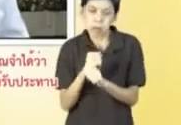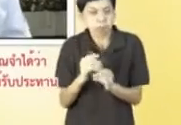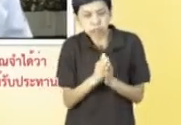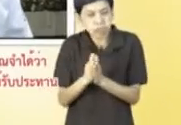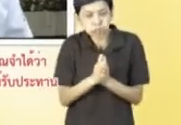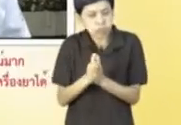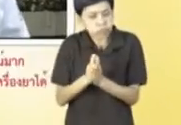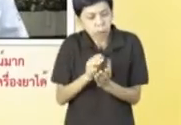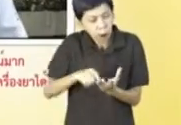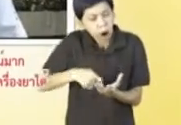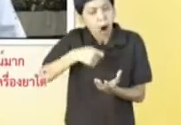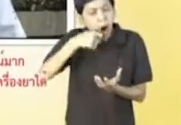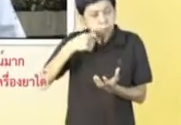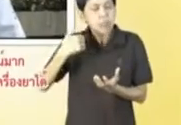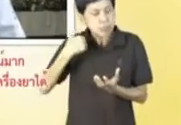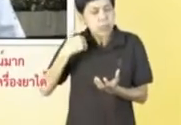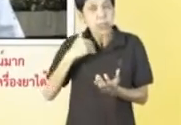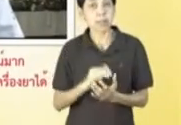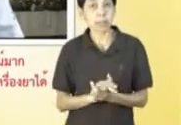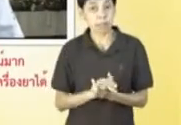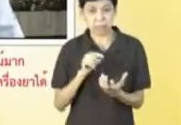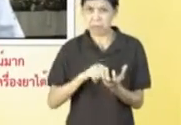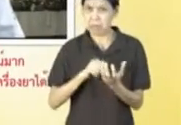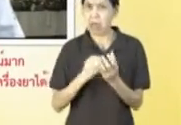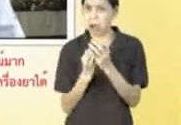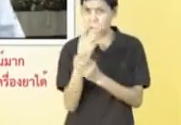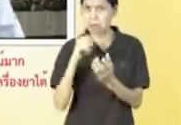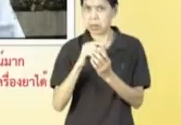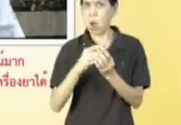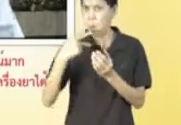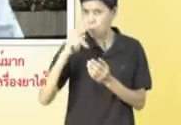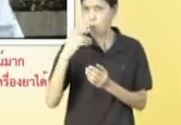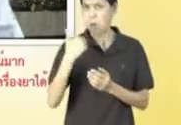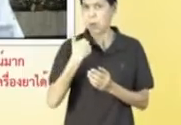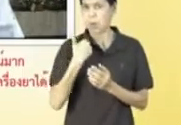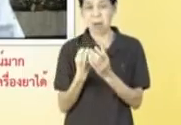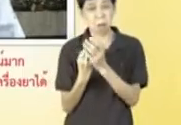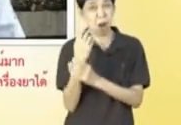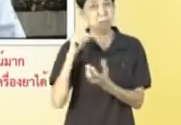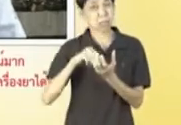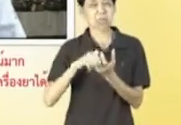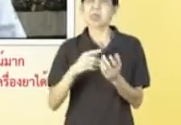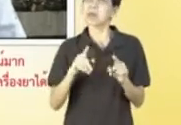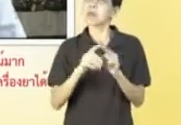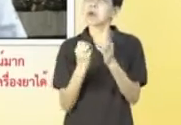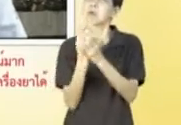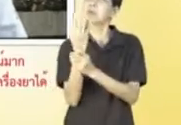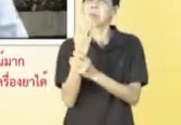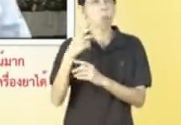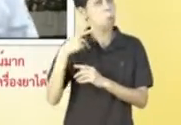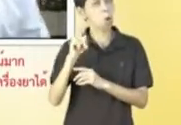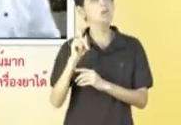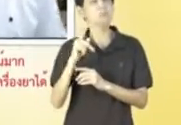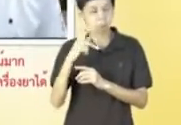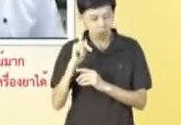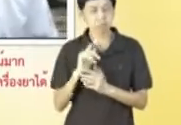ล็กให้รับประทานนะฮ ะ แล้วก็ขี้เหล็กนี่มีประโยชน์นะฮะขี้เหล็กนี่เป็นพืชที่มีประโยชน์มาก